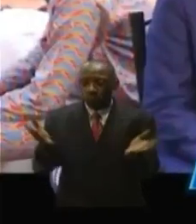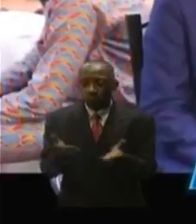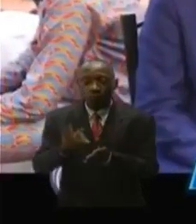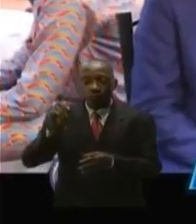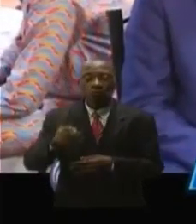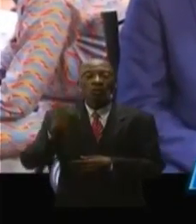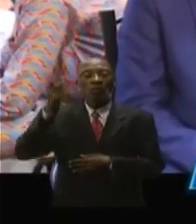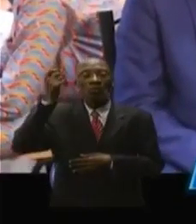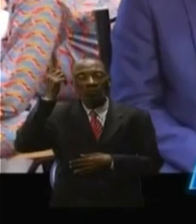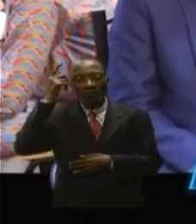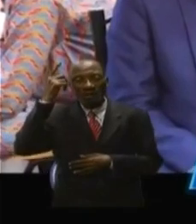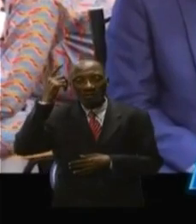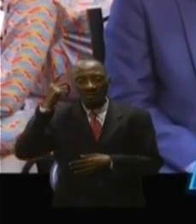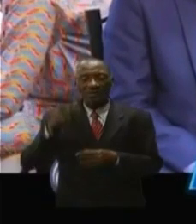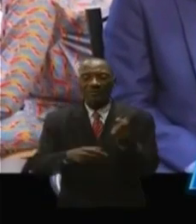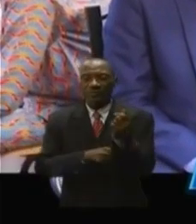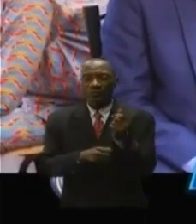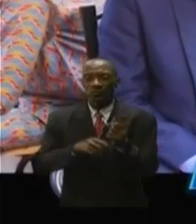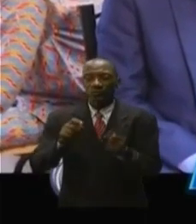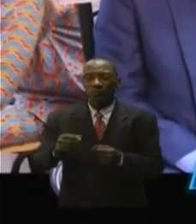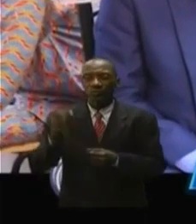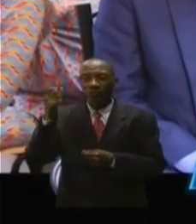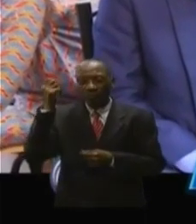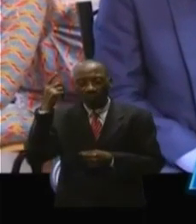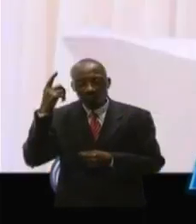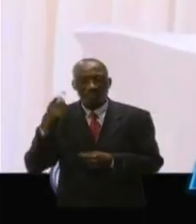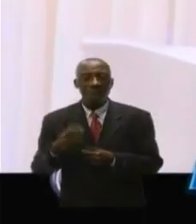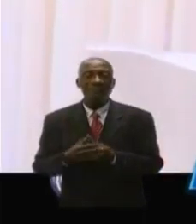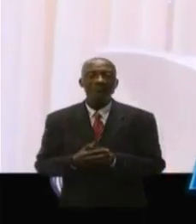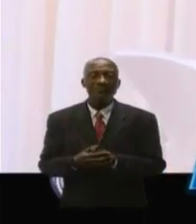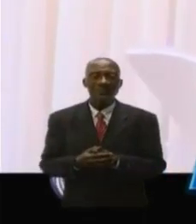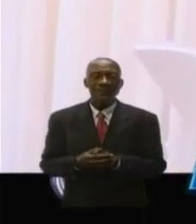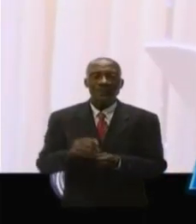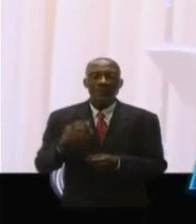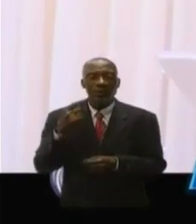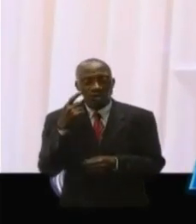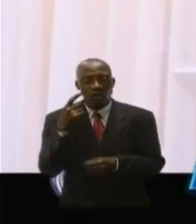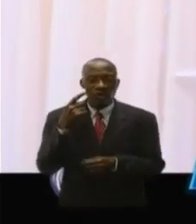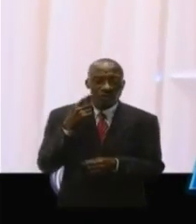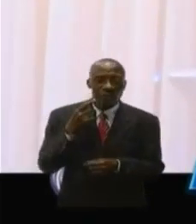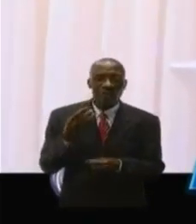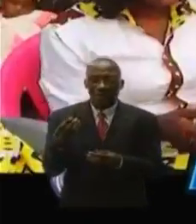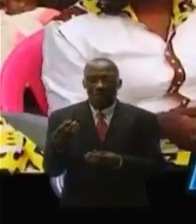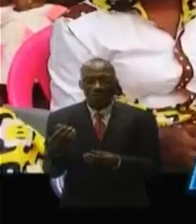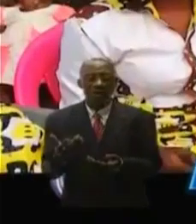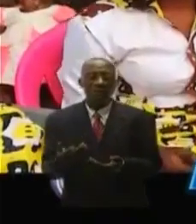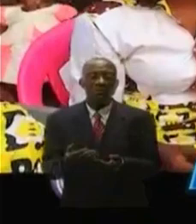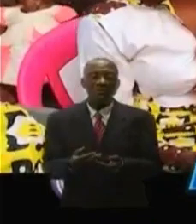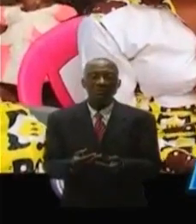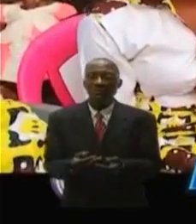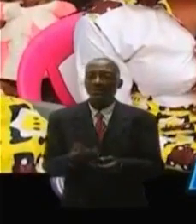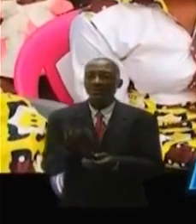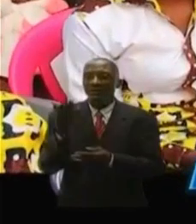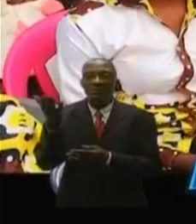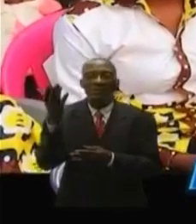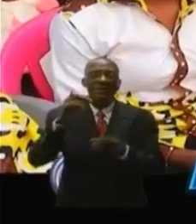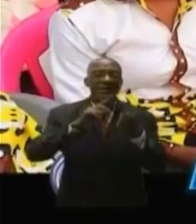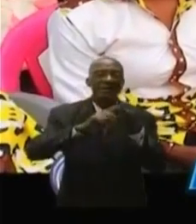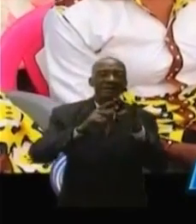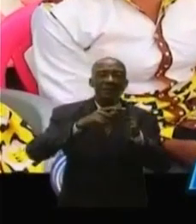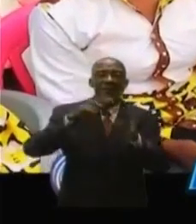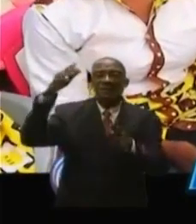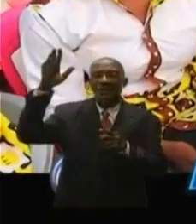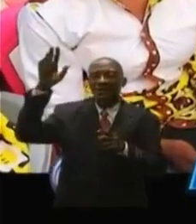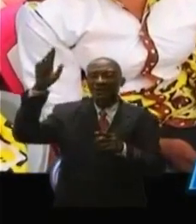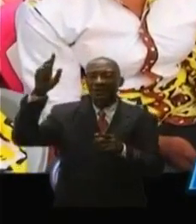AEFID, qui a des ressources humaines disponibles, sollicite de partenaires un appui financier afin